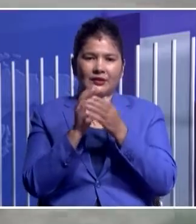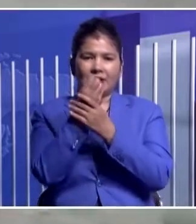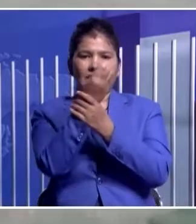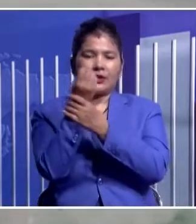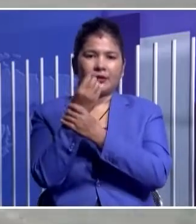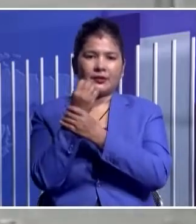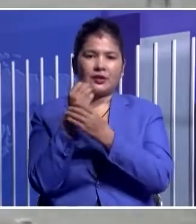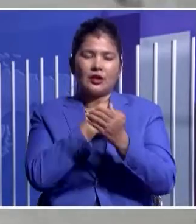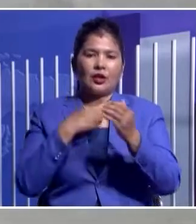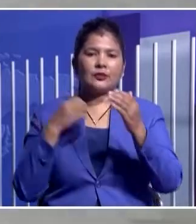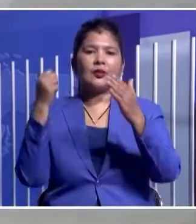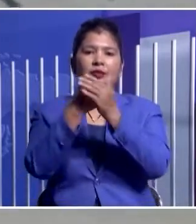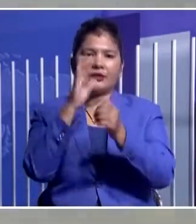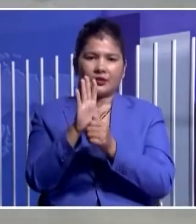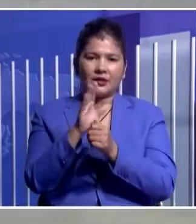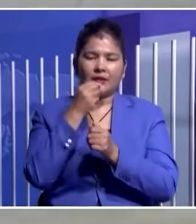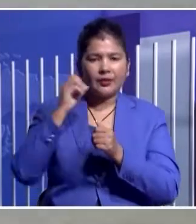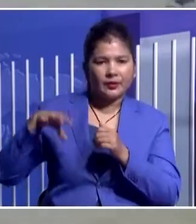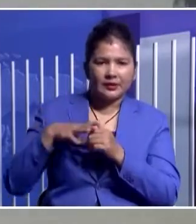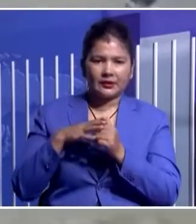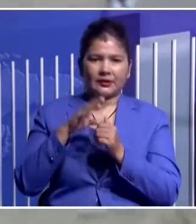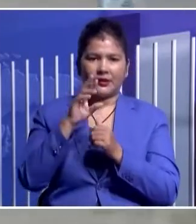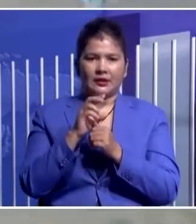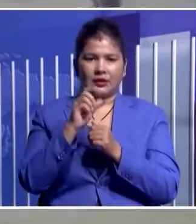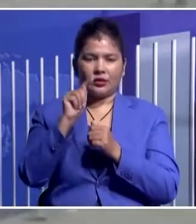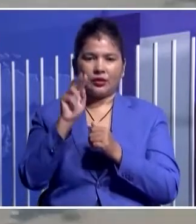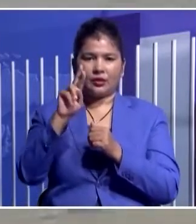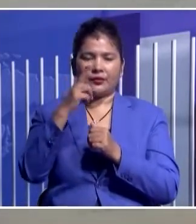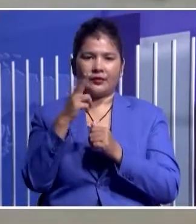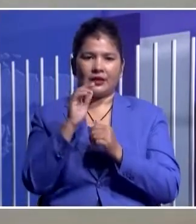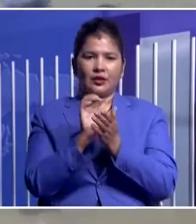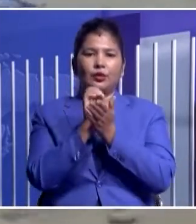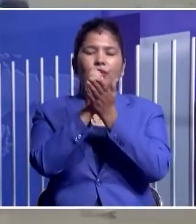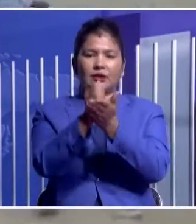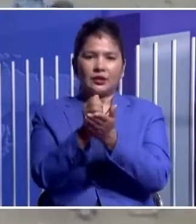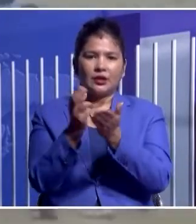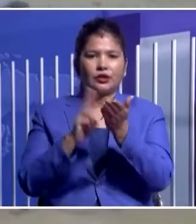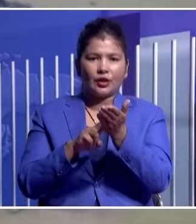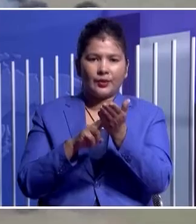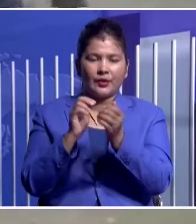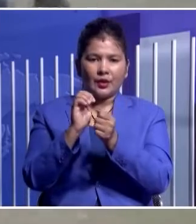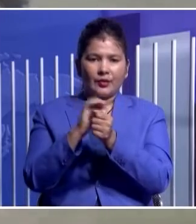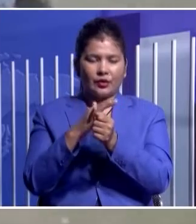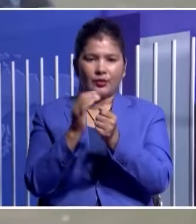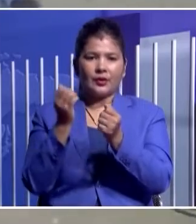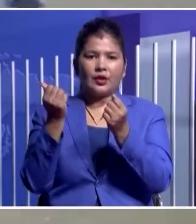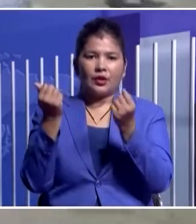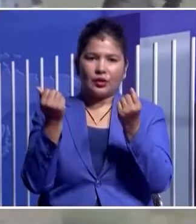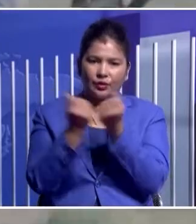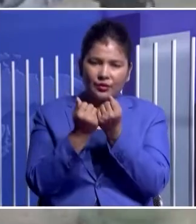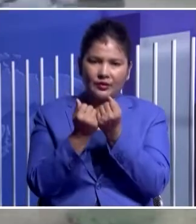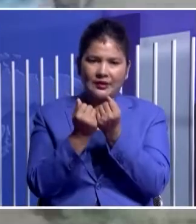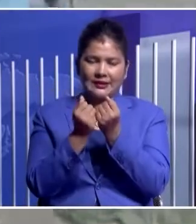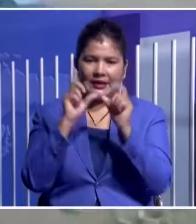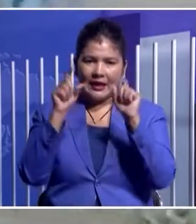छ। अफगानिस्तान सरकारका प्रवक्ता बिलाल करिमीले उद्धार, राहत तथा थप प्रकोप रोक्नका लागि आवश्यक टोली परिचालन